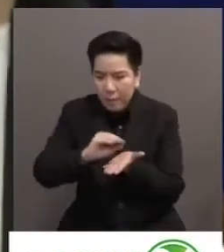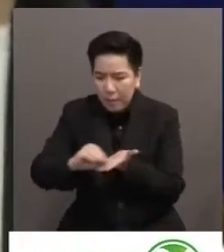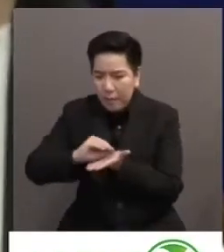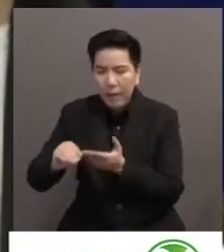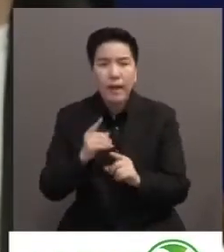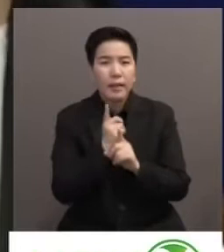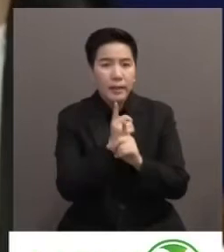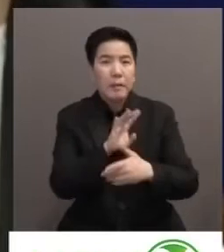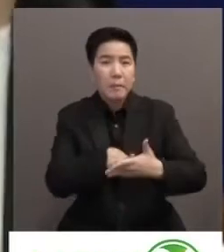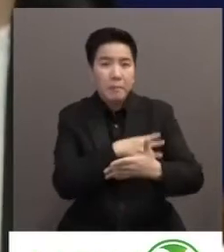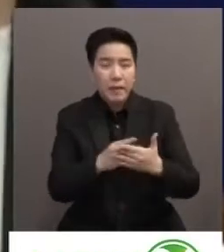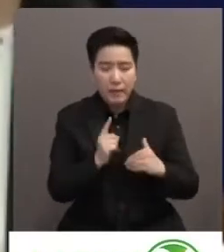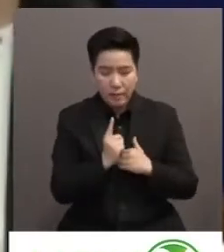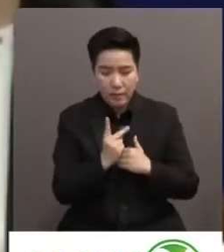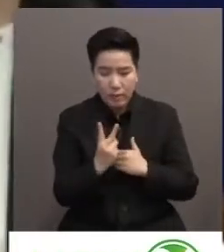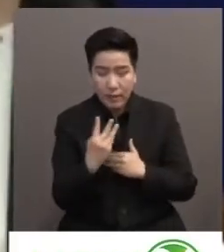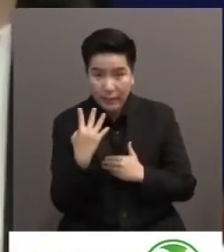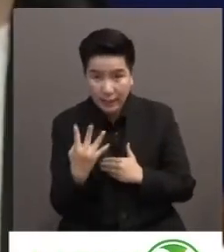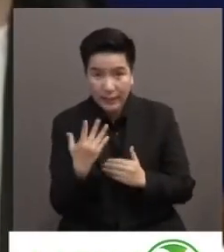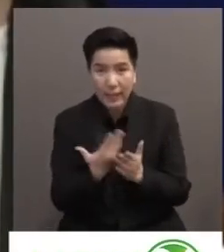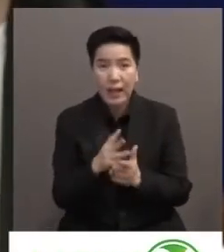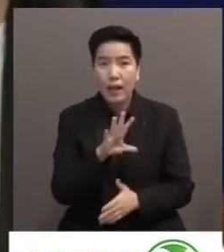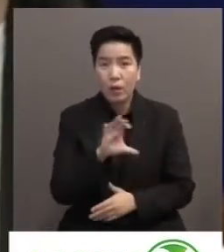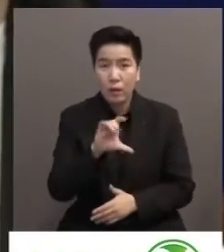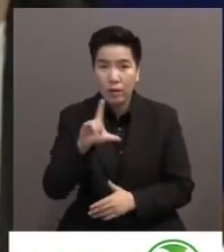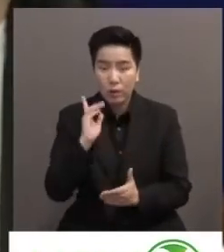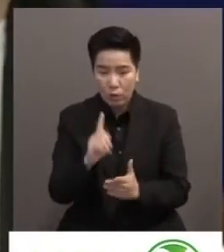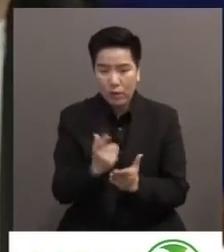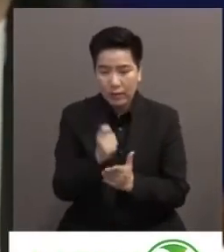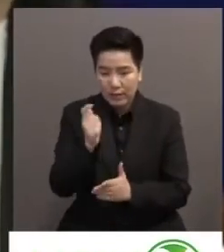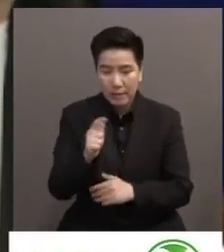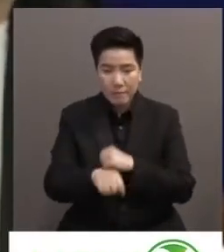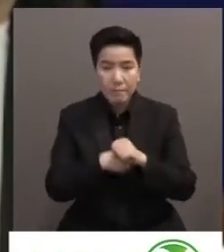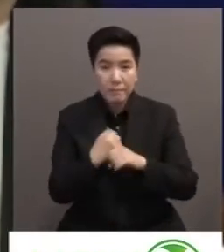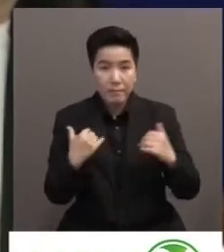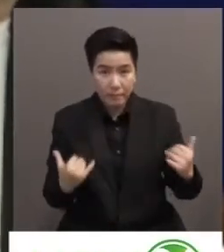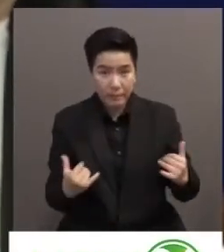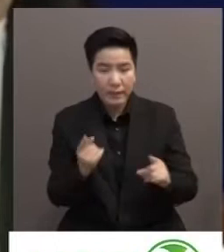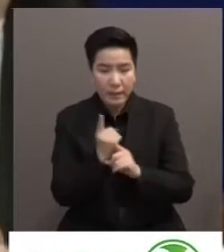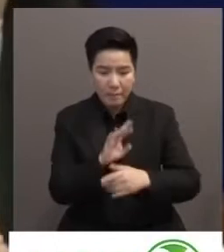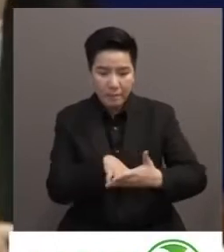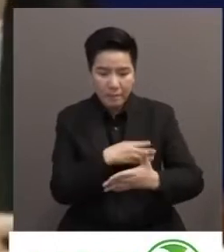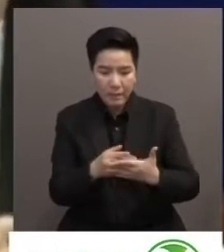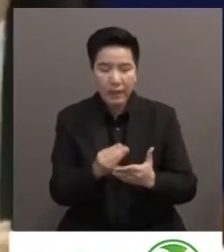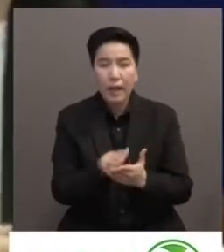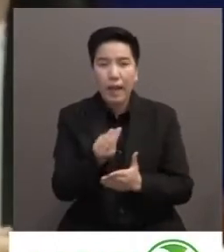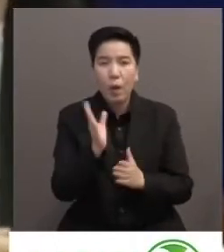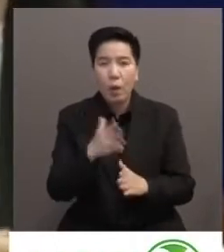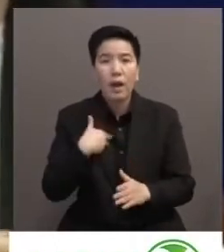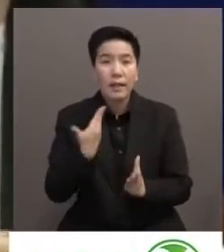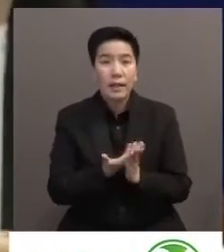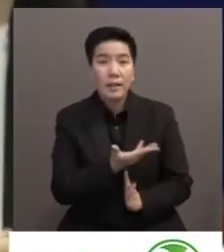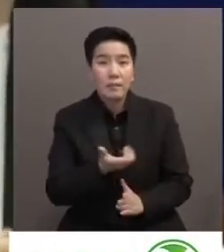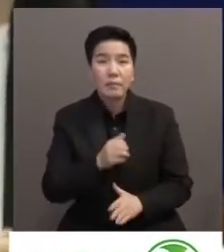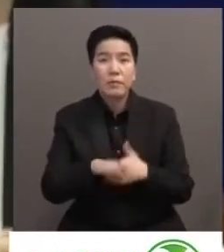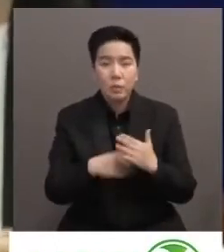นฟูกิจการงวดที่4จำนวน500ล้านบาทที่ต้องจ่ายหนี้ภายในสิ้นปีนี้นะครับตามแผนคืนเงินต้นให้กับทางเจ้าหนี้ทั้งหมด